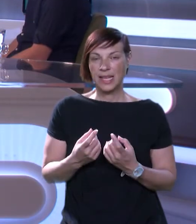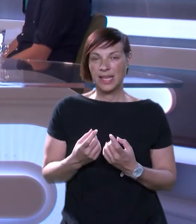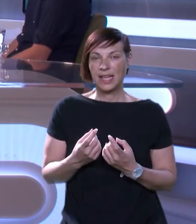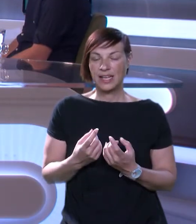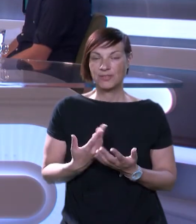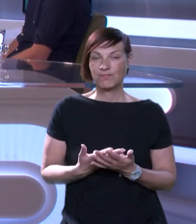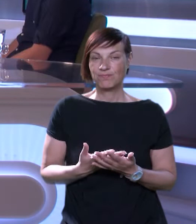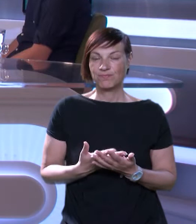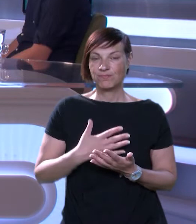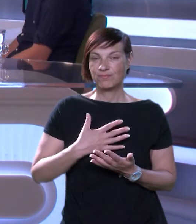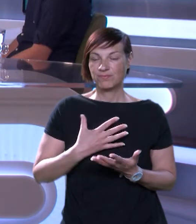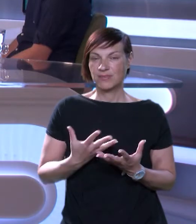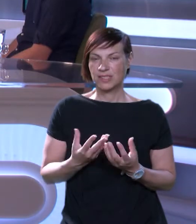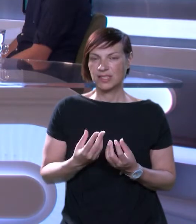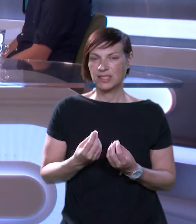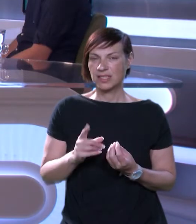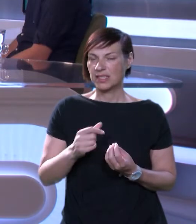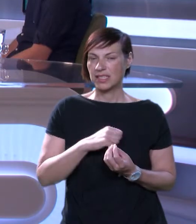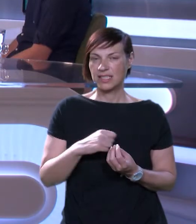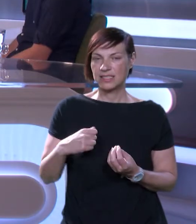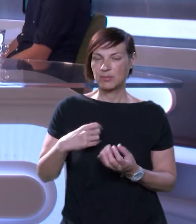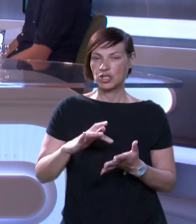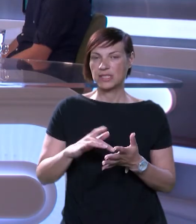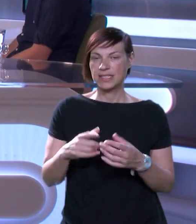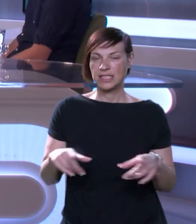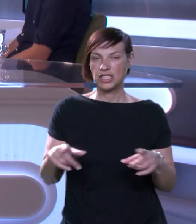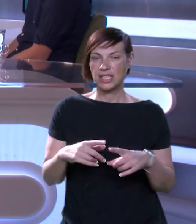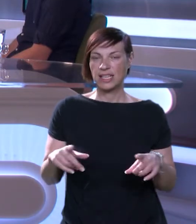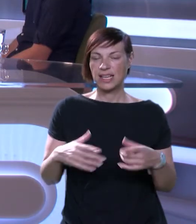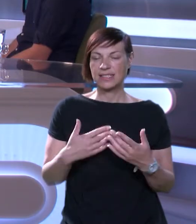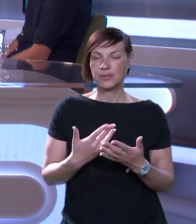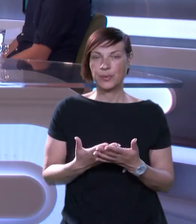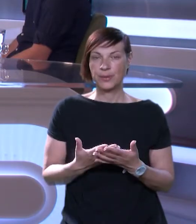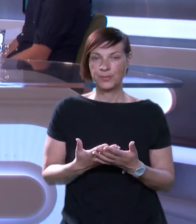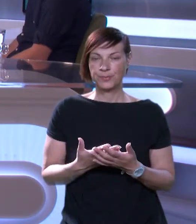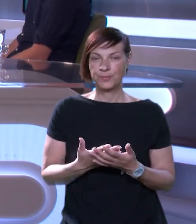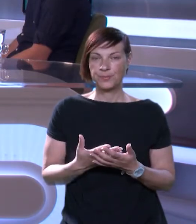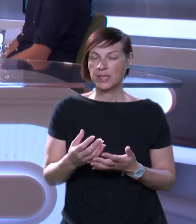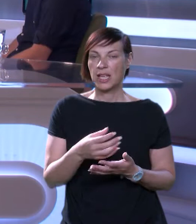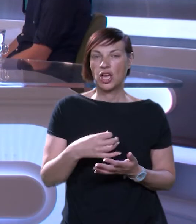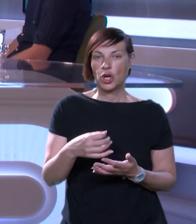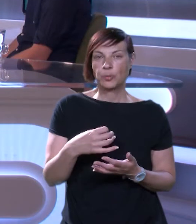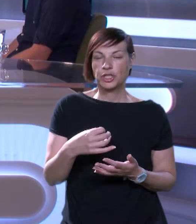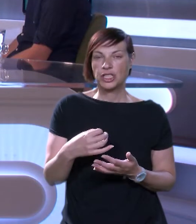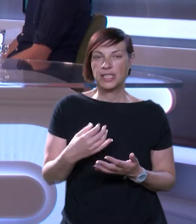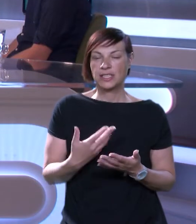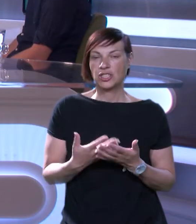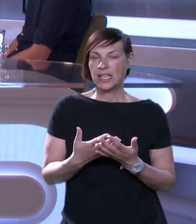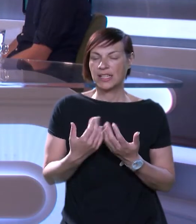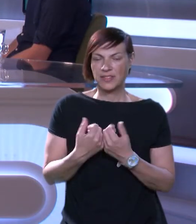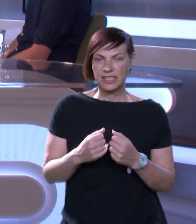ali jako, jako, ne samo što se tiče glazbe, nego što se tiče općenito te